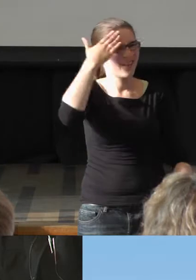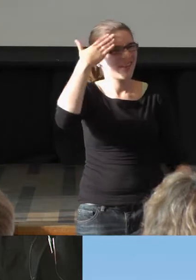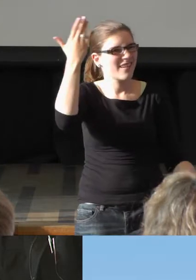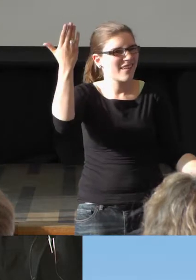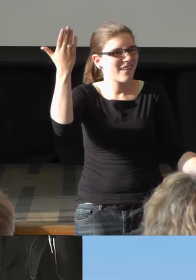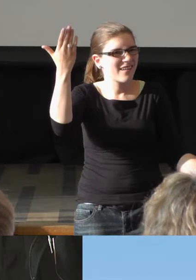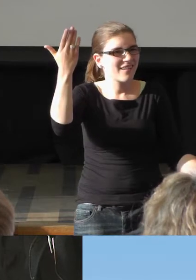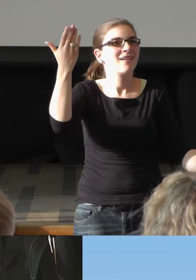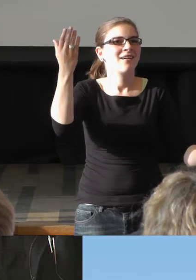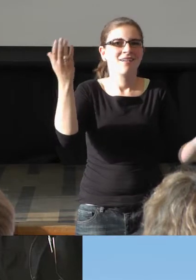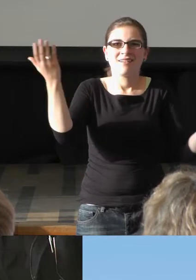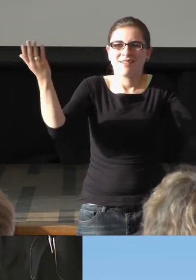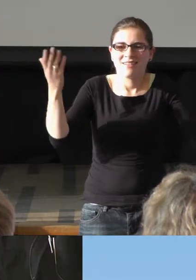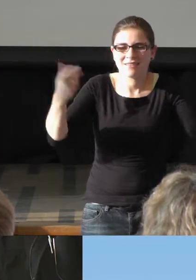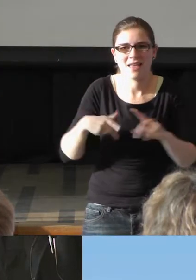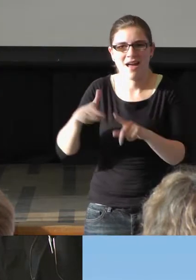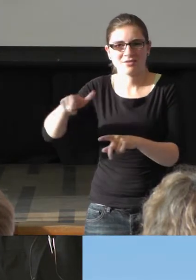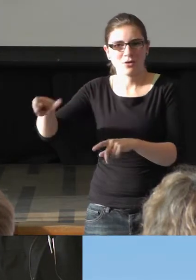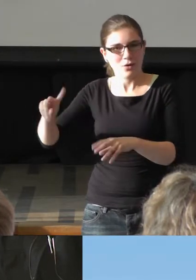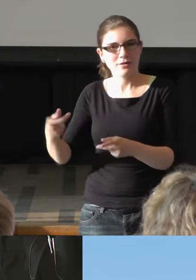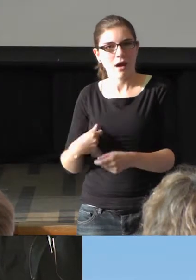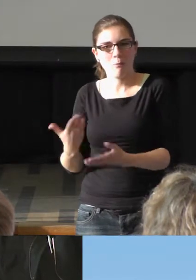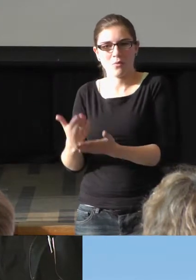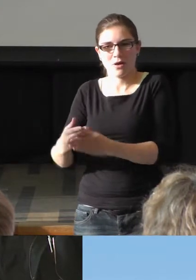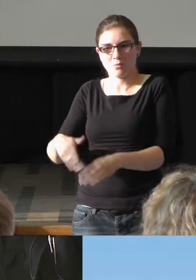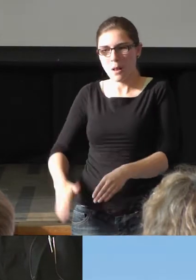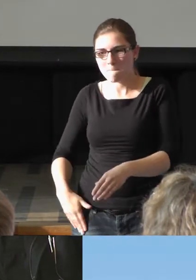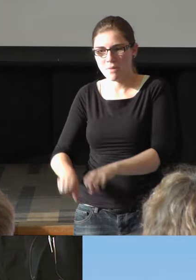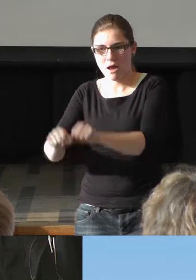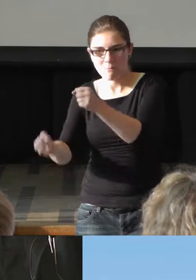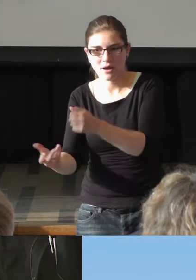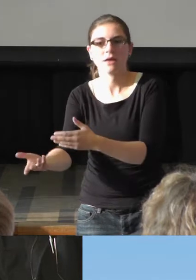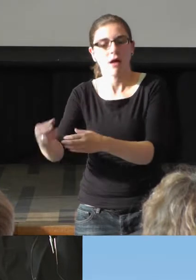sich das Bein gebrochen, also weiß ich, das Bein ist kaputt, weil er sich das gebrochen hat. Warum tun mir die